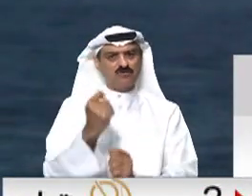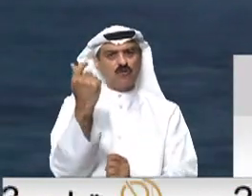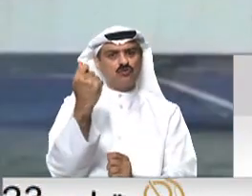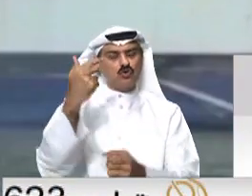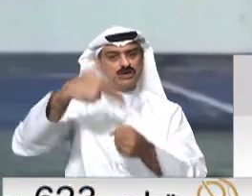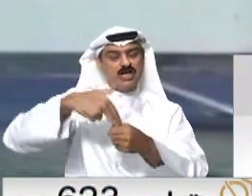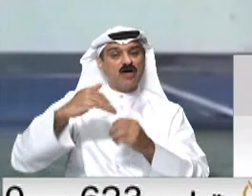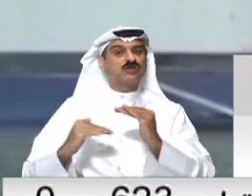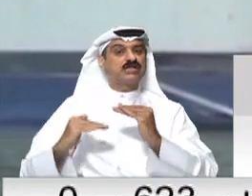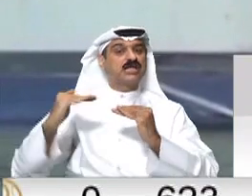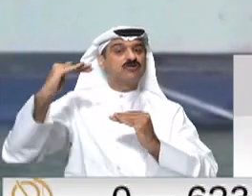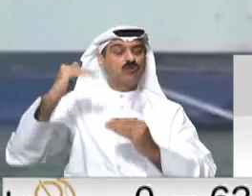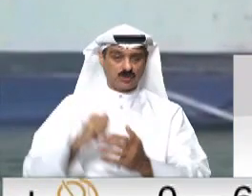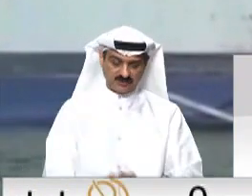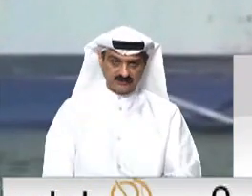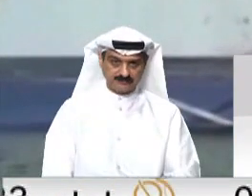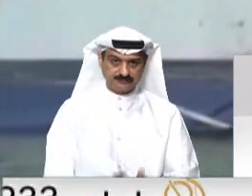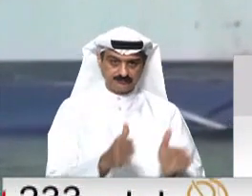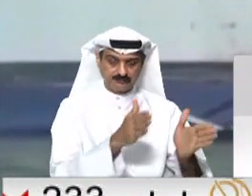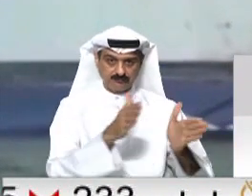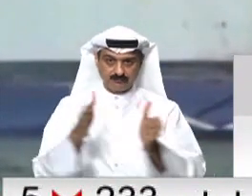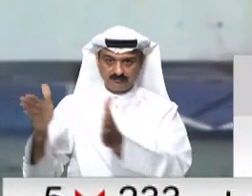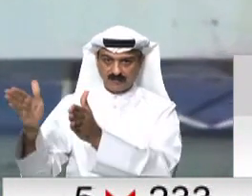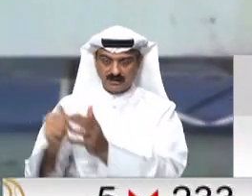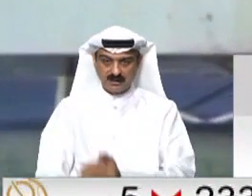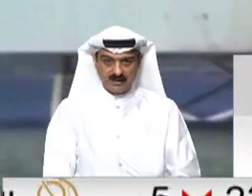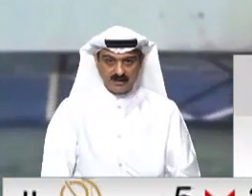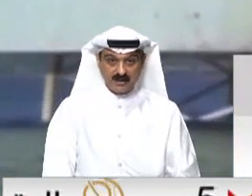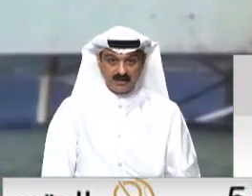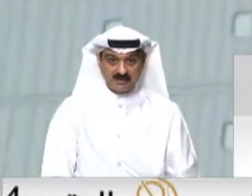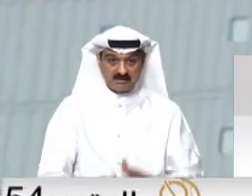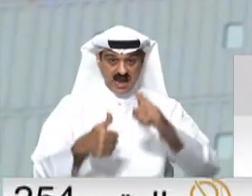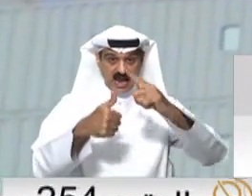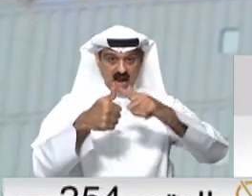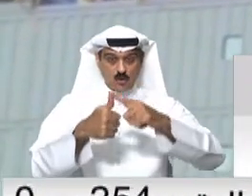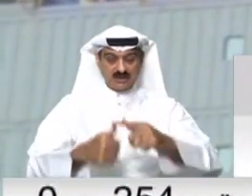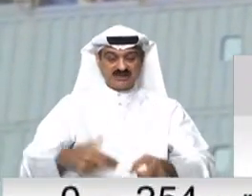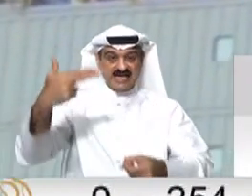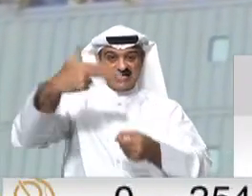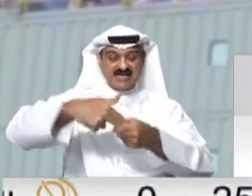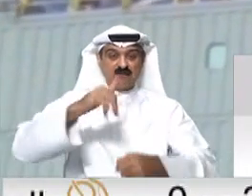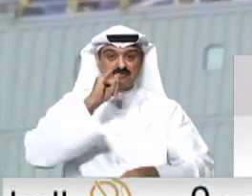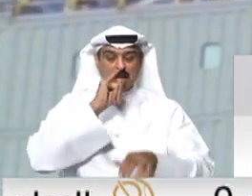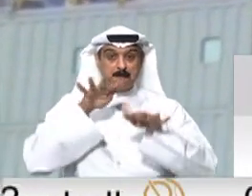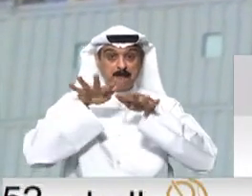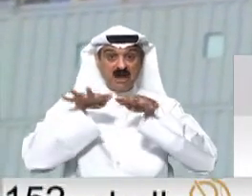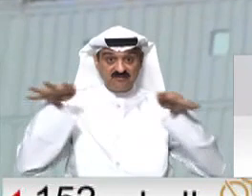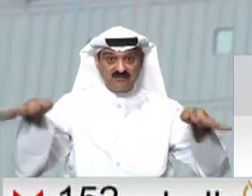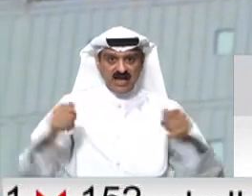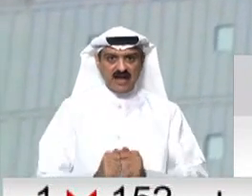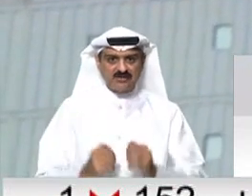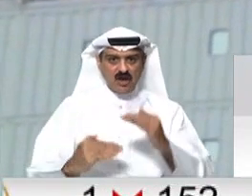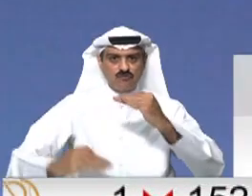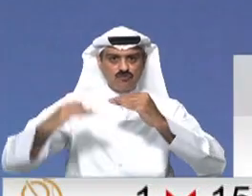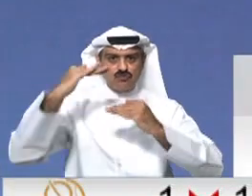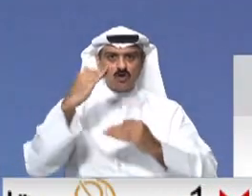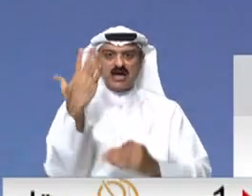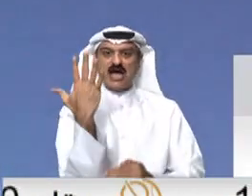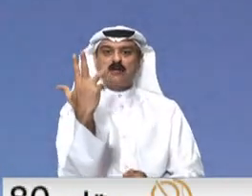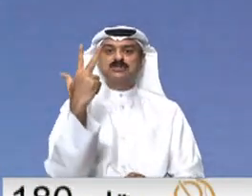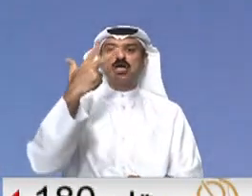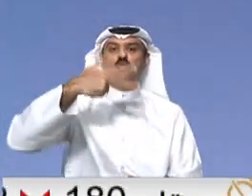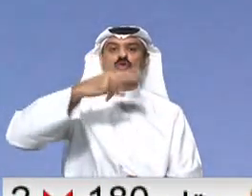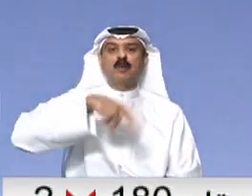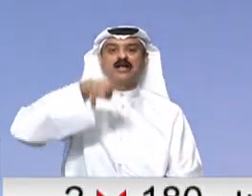الاقتصاد العالمي. هذا وقد صعدت العقود الآجلة لخام برنت لتصل إلى 85 دولار و92